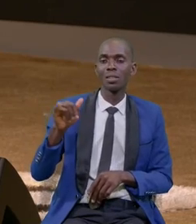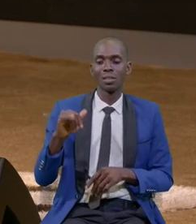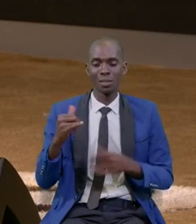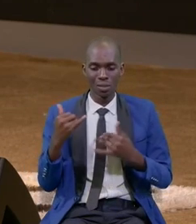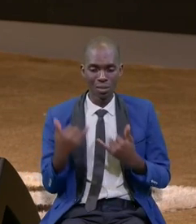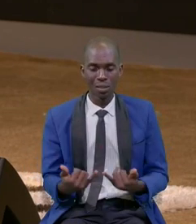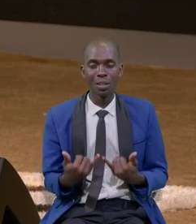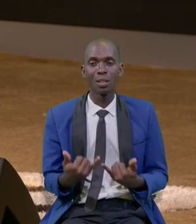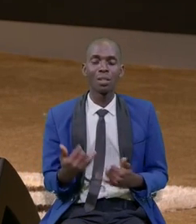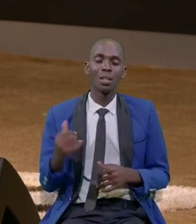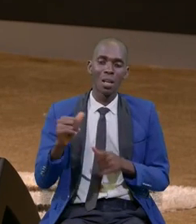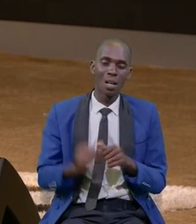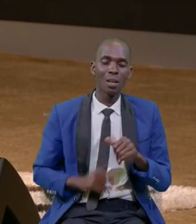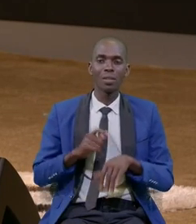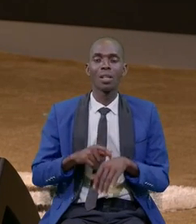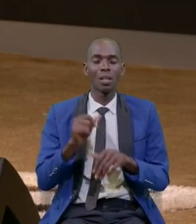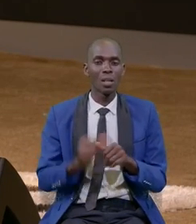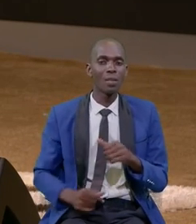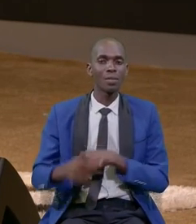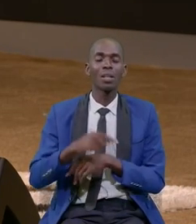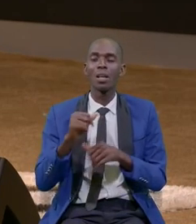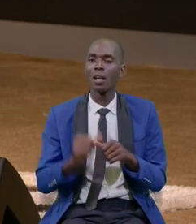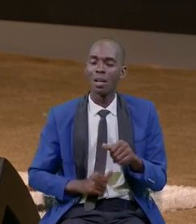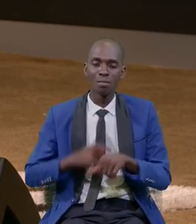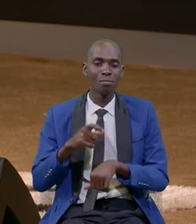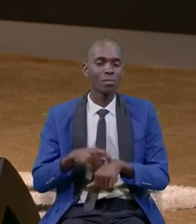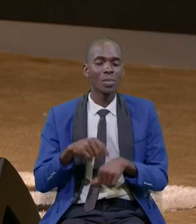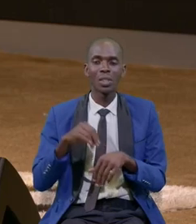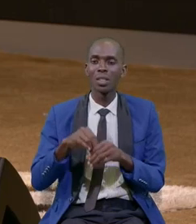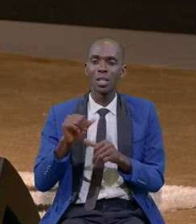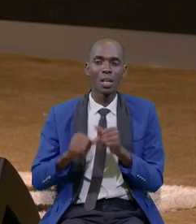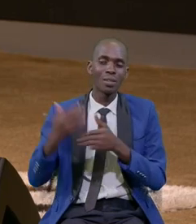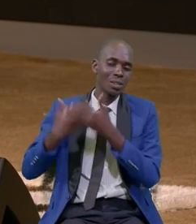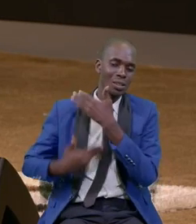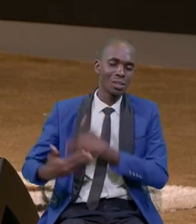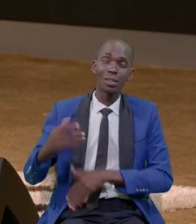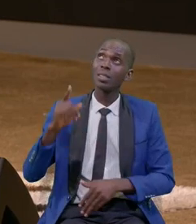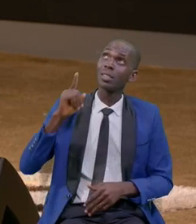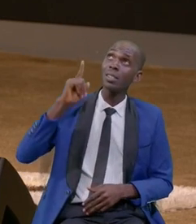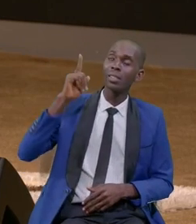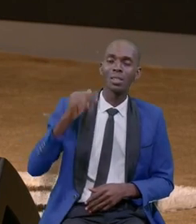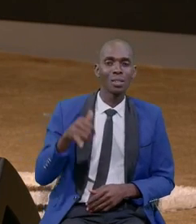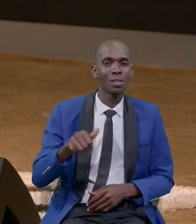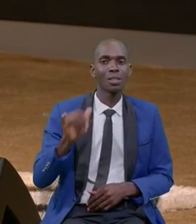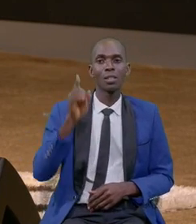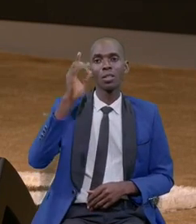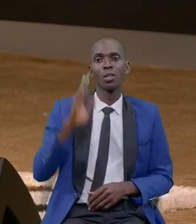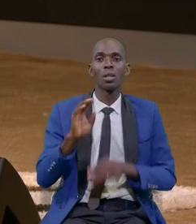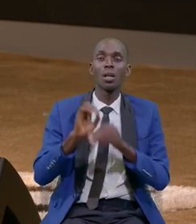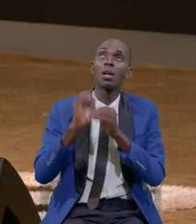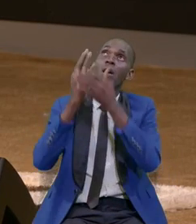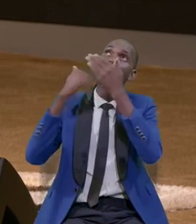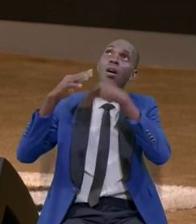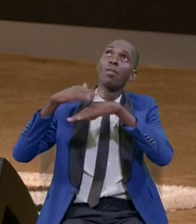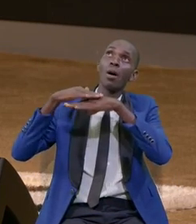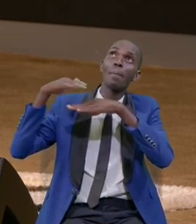Il qui est en ce temps-ci, à tout moment, chaque jour, dans chaque génération, qui est Dieu en haut